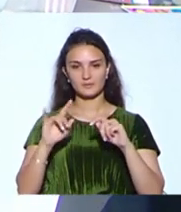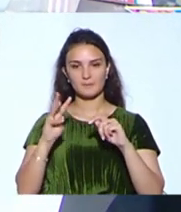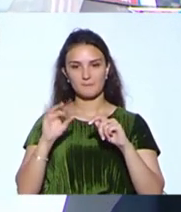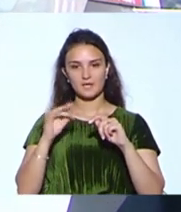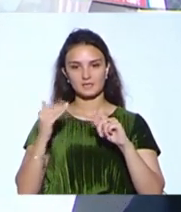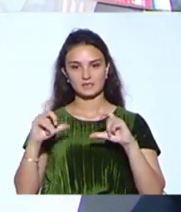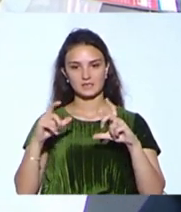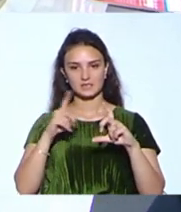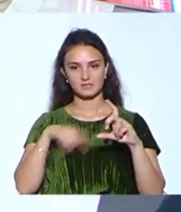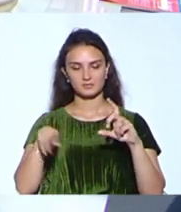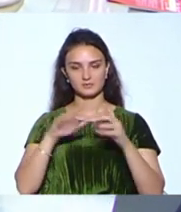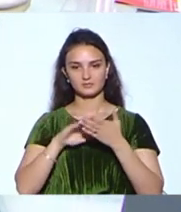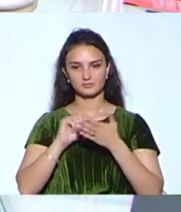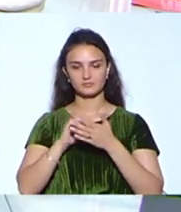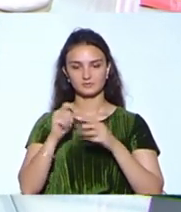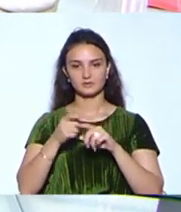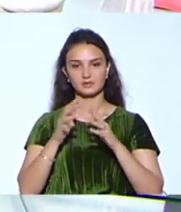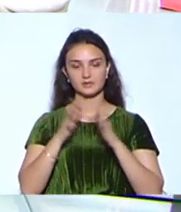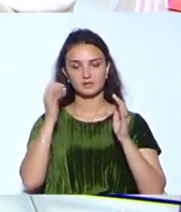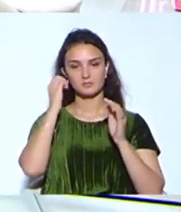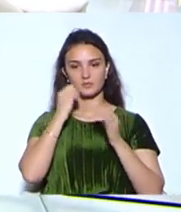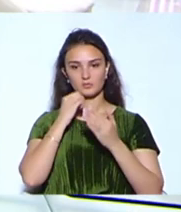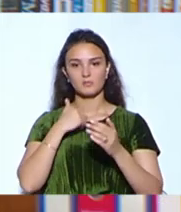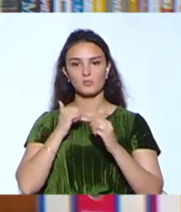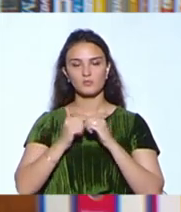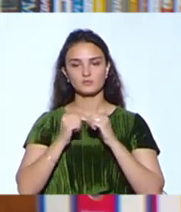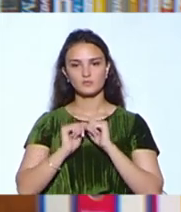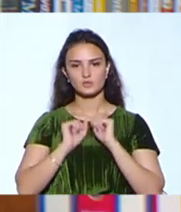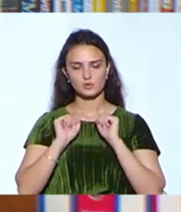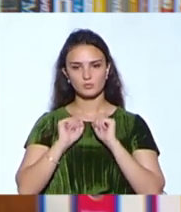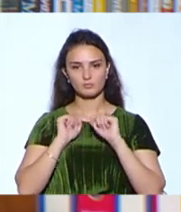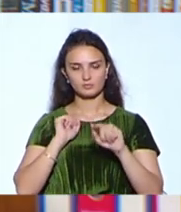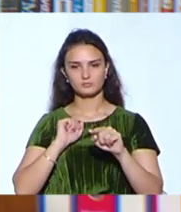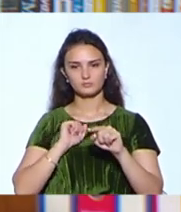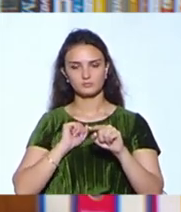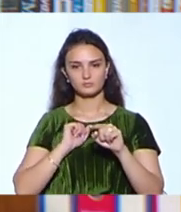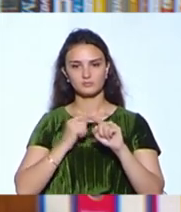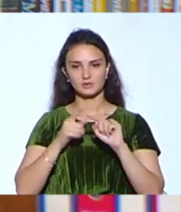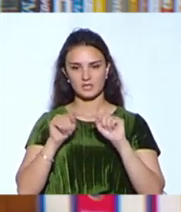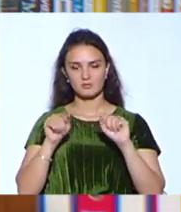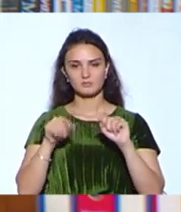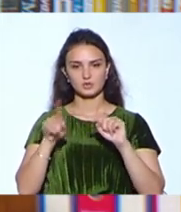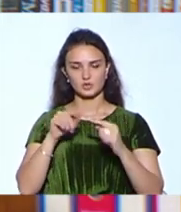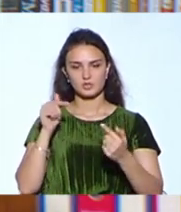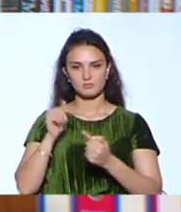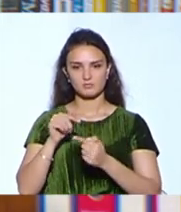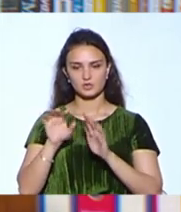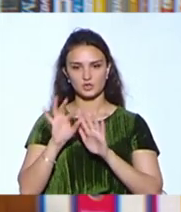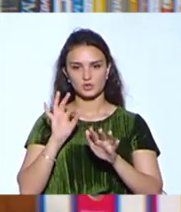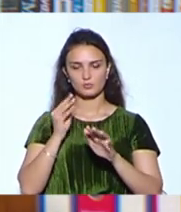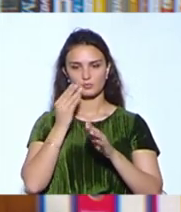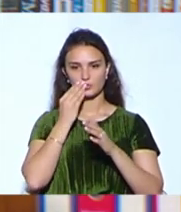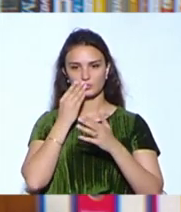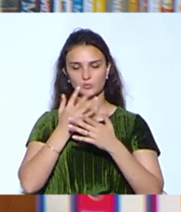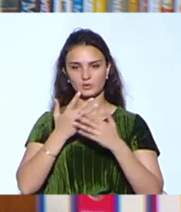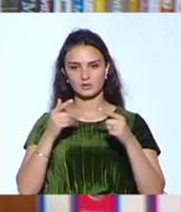მარის რეცეპტი დაარქვა. ძალიან დიდი მადლობა ამისათვის და მე ყოველთვის ვცდილობ ხოლმე ამ ზონების შესაბამისად შერჩეული